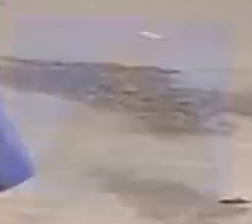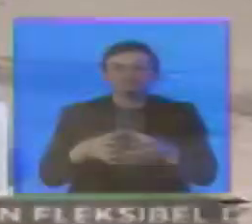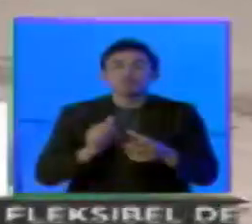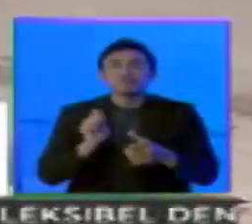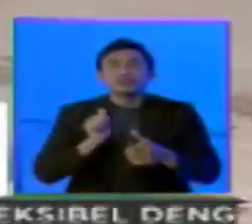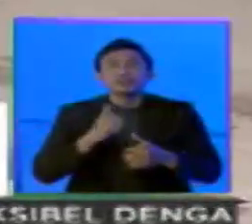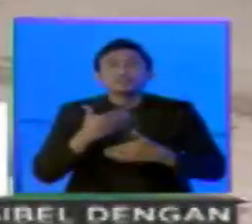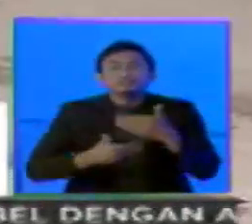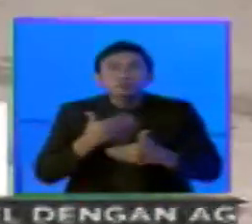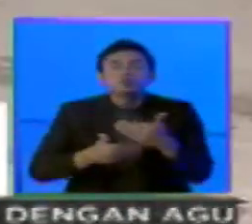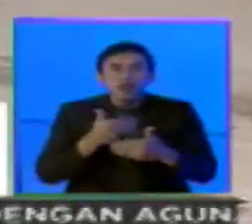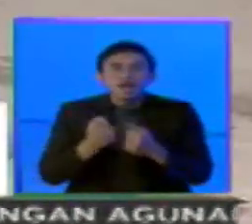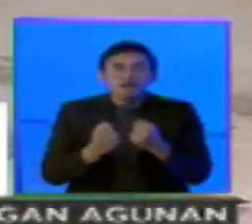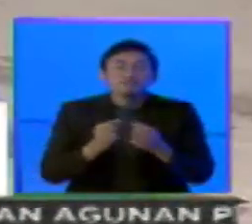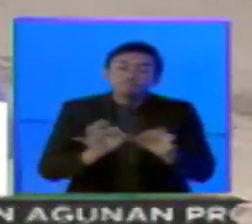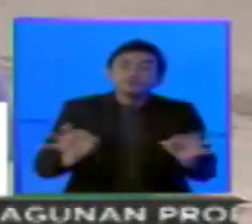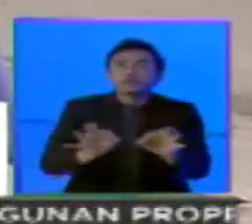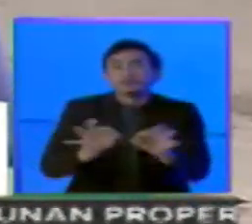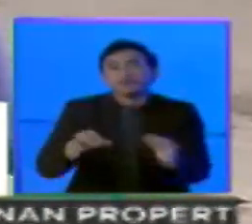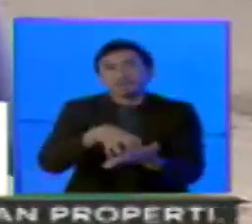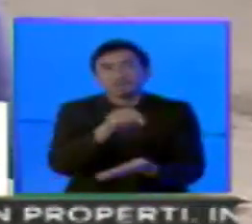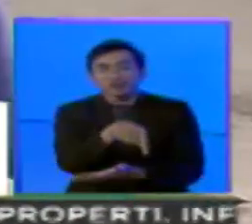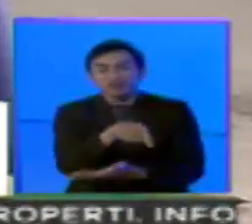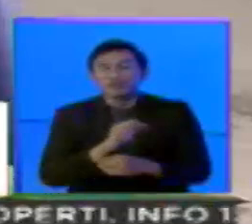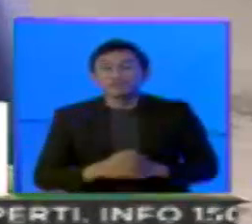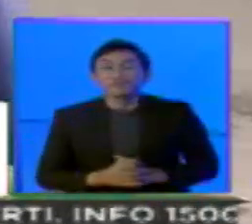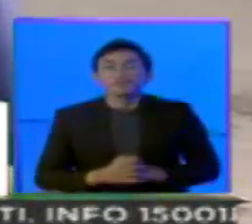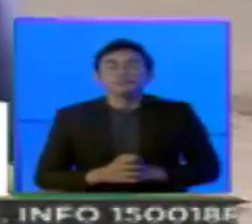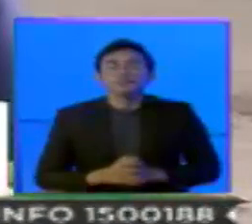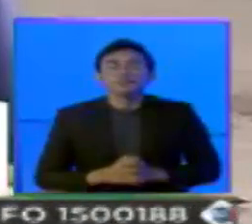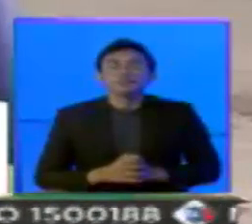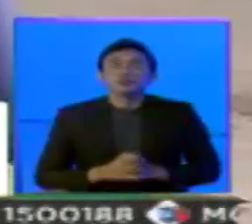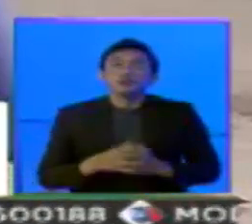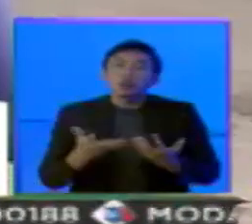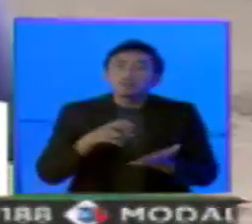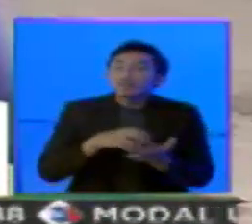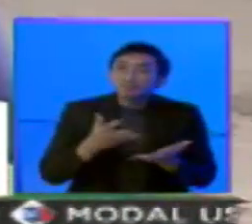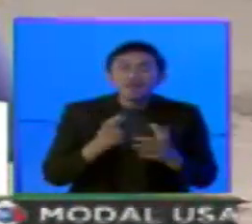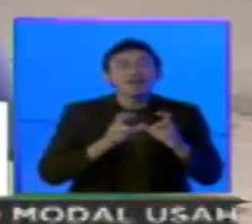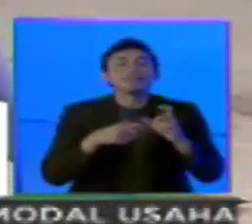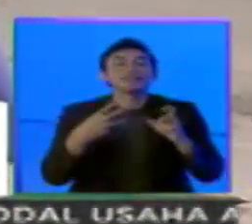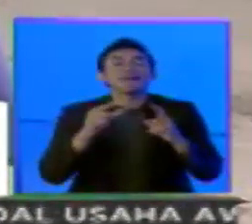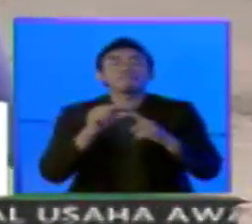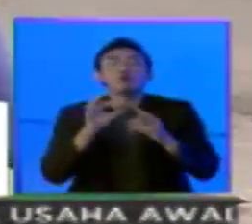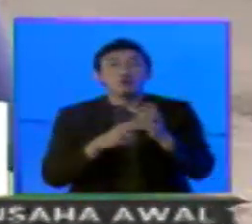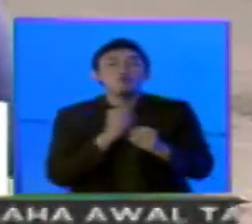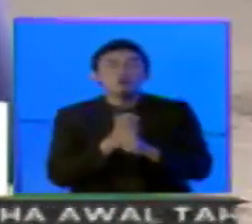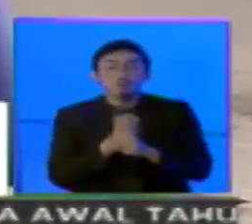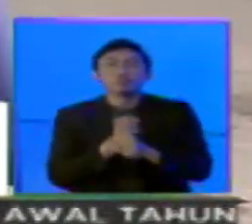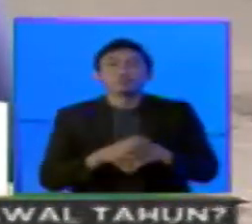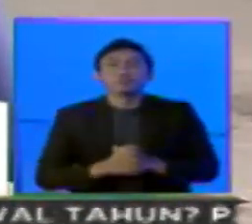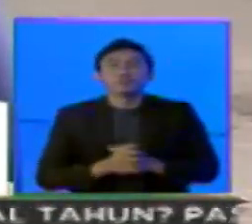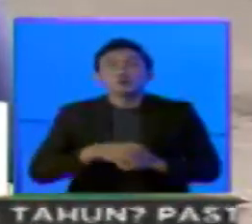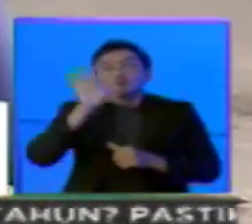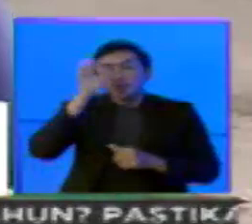terpapar zat radioaktif di kawasan perumahan BaTan Serpong, Tangerang. Dan mereka juga menghimbau kepada warga sekitar agar tidak panik